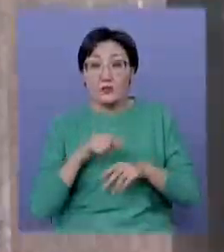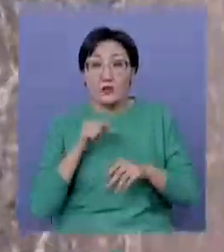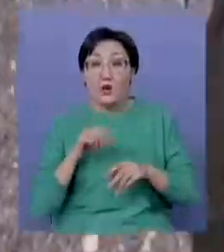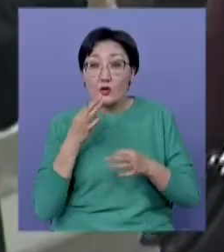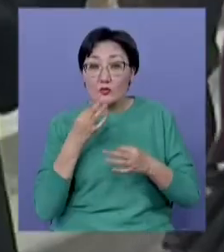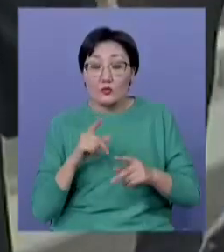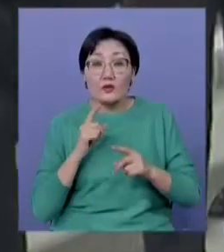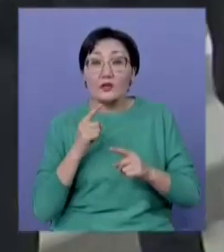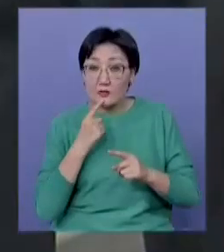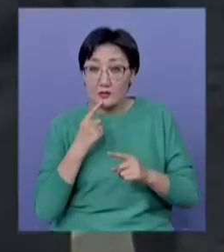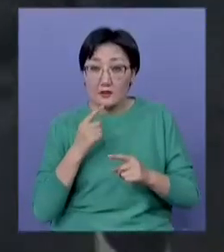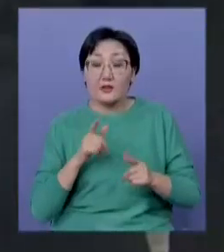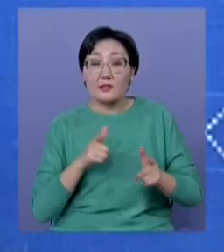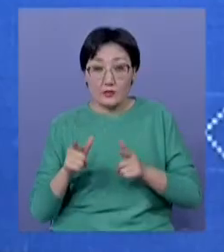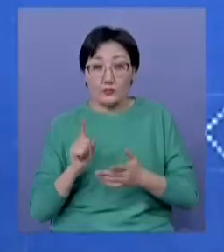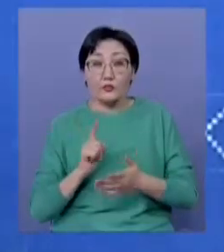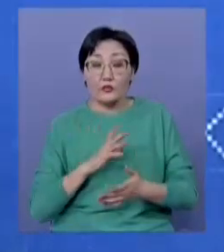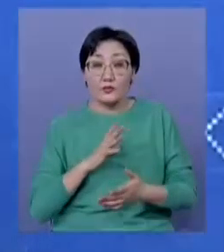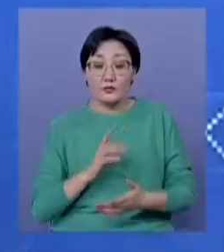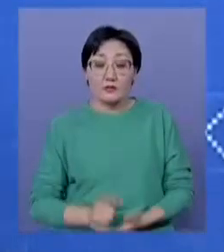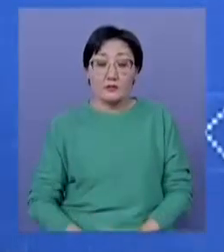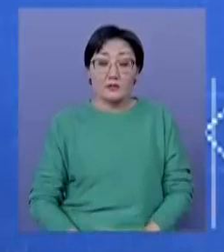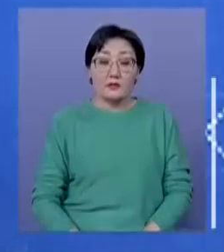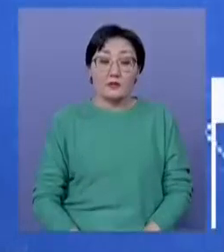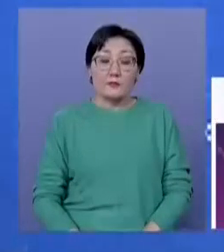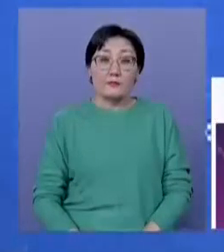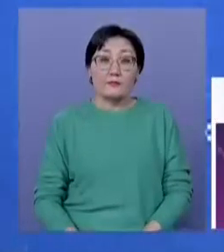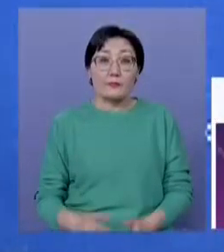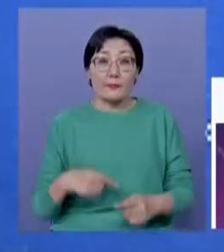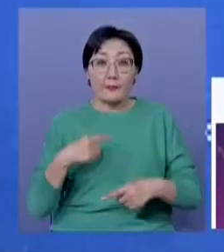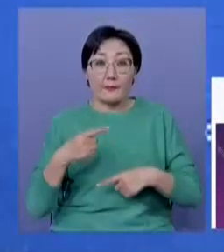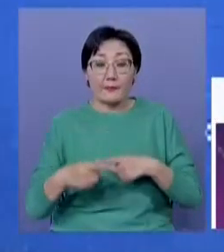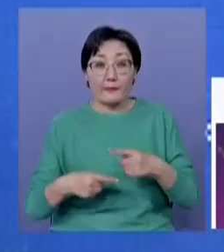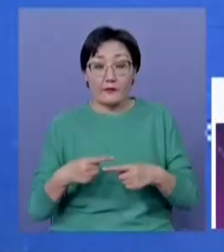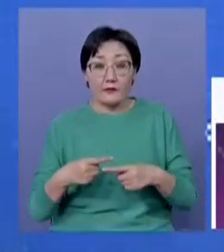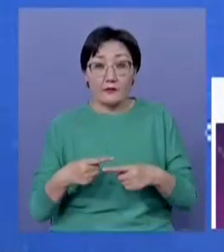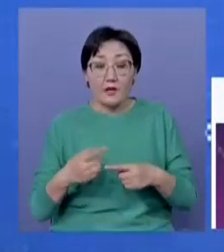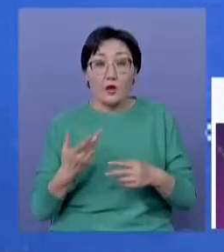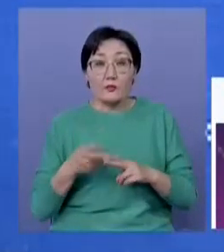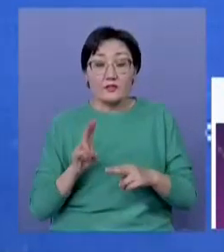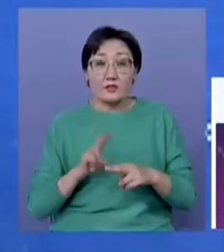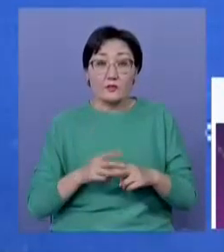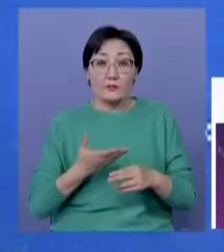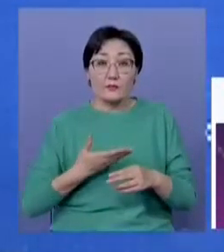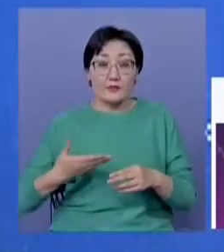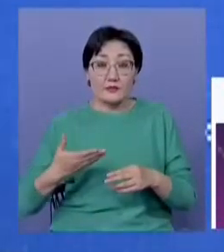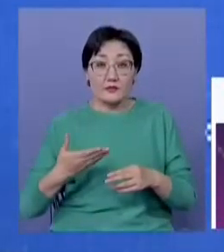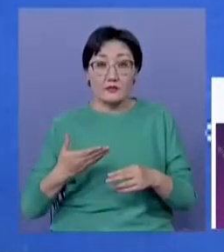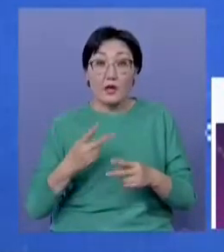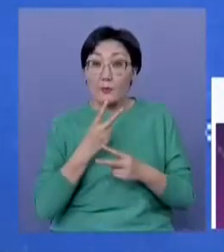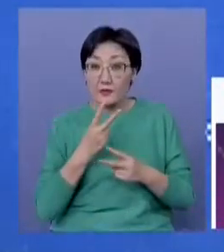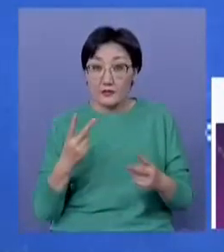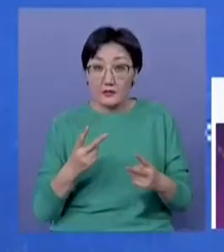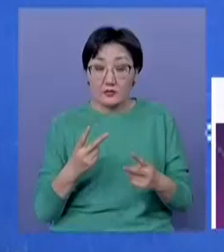қиындыққа дайын болу керек дейді. Мен өзім ойымша ұрпақ қақтығыстар келеді. Өйткені, мысалы, біздің